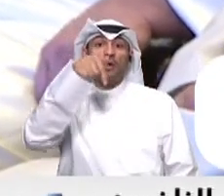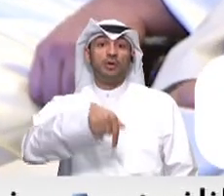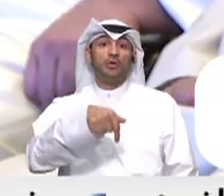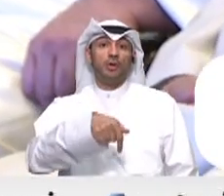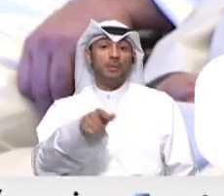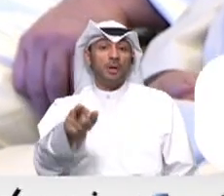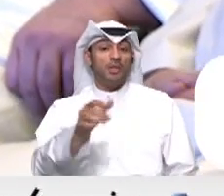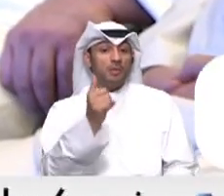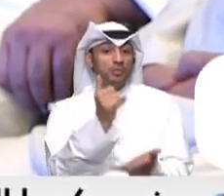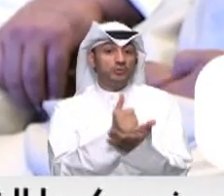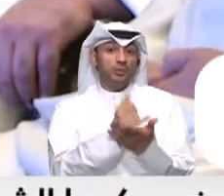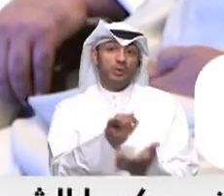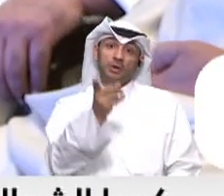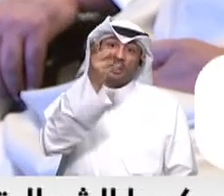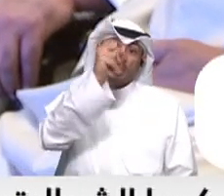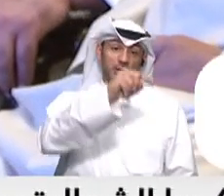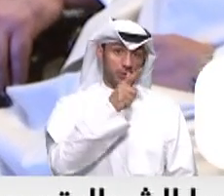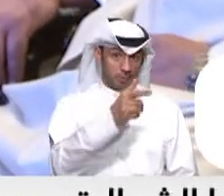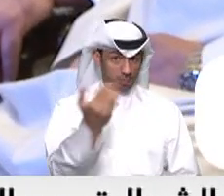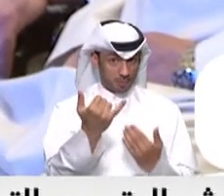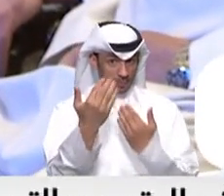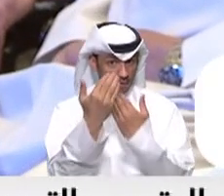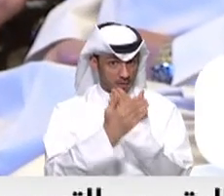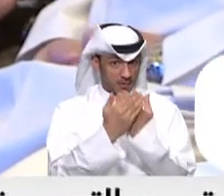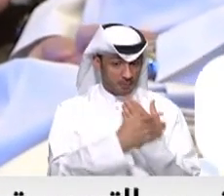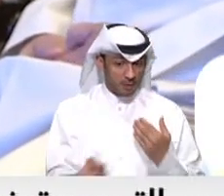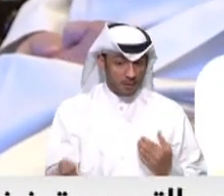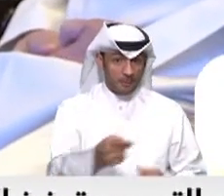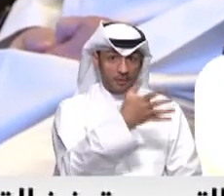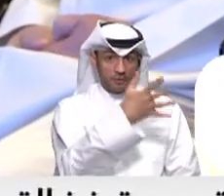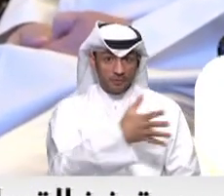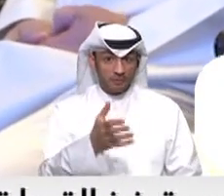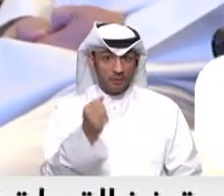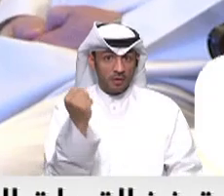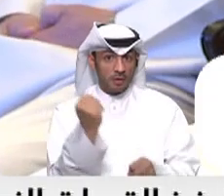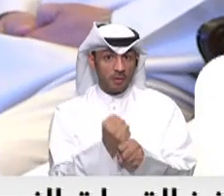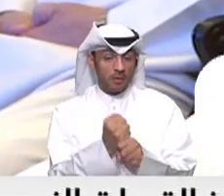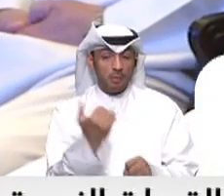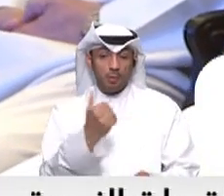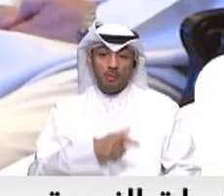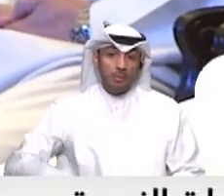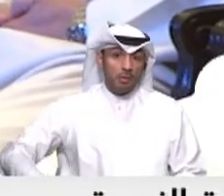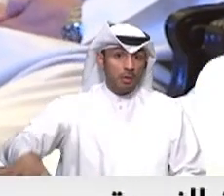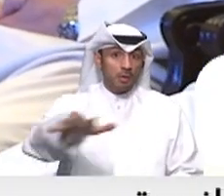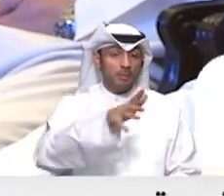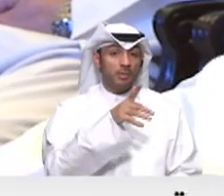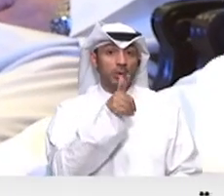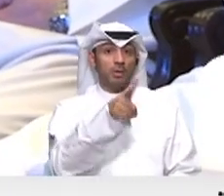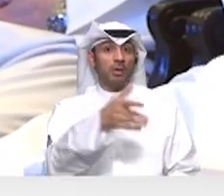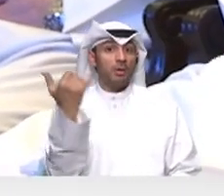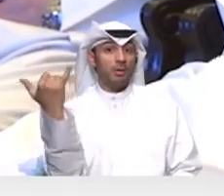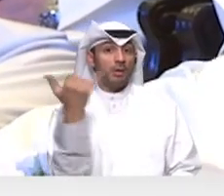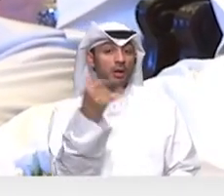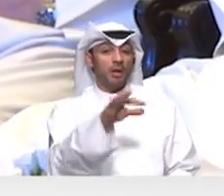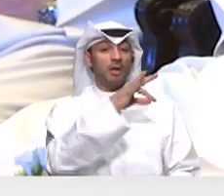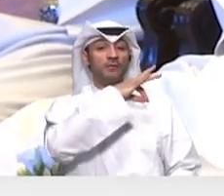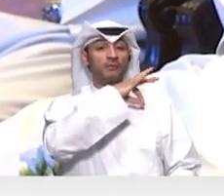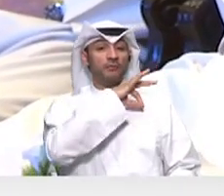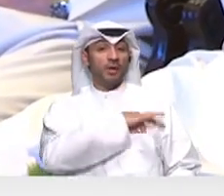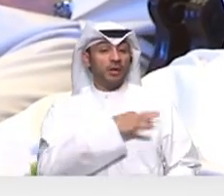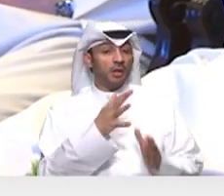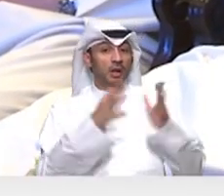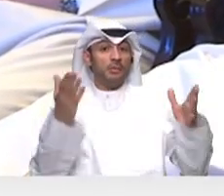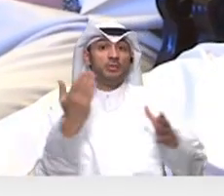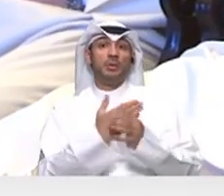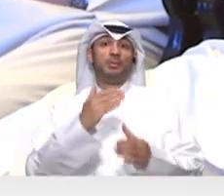الغد، أن الاهتمام بالطفل لا يقتصر على كونه واجبا اجتماعيا، بل يعتبر استثمارا في